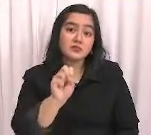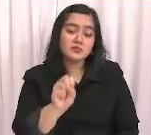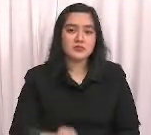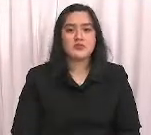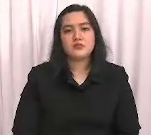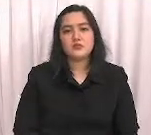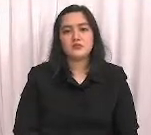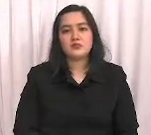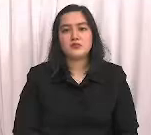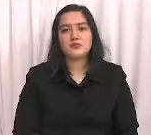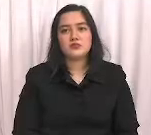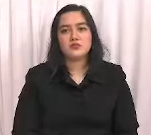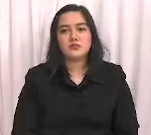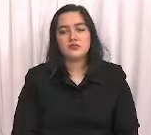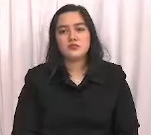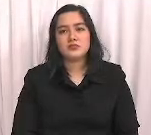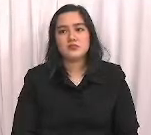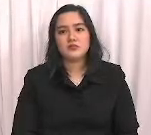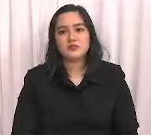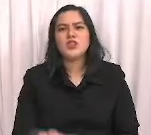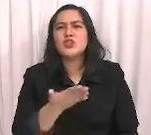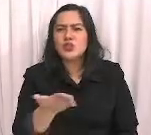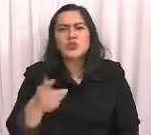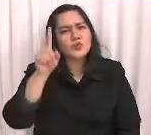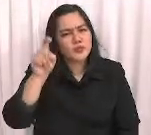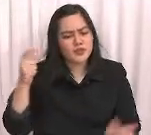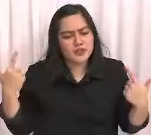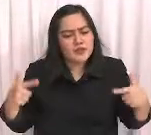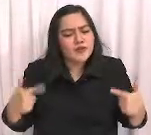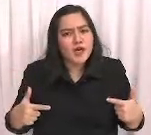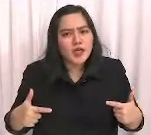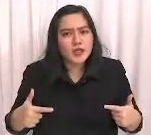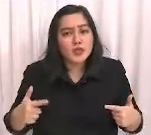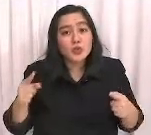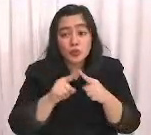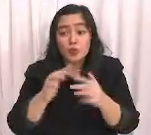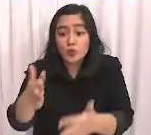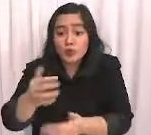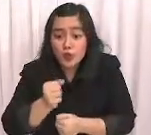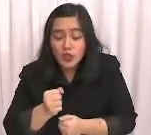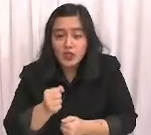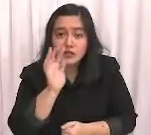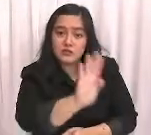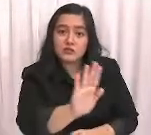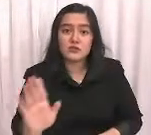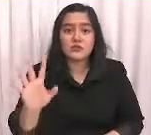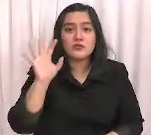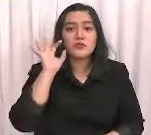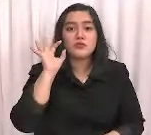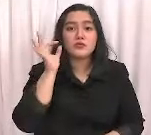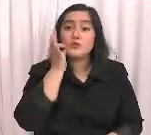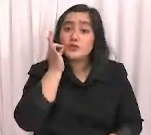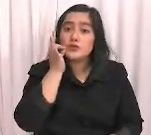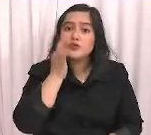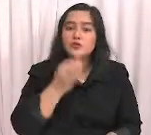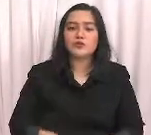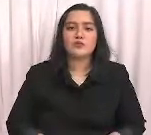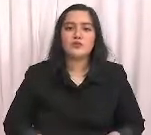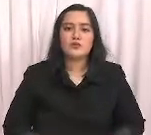yon. Napaka-delikado, kapatid. You have to fight for it. You see, lahat ng kailangan mo, yung